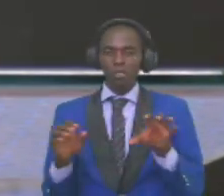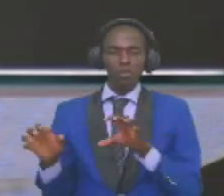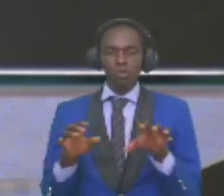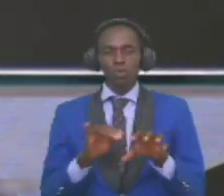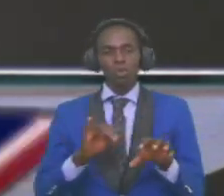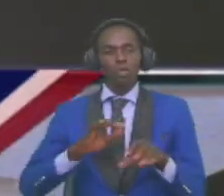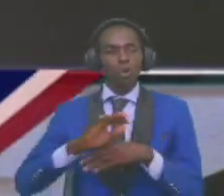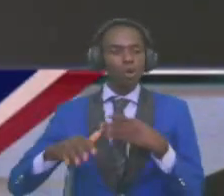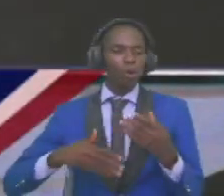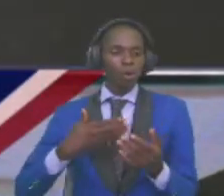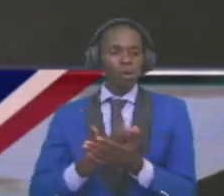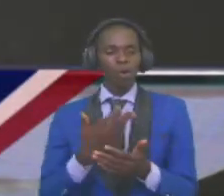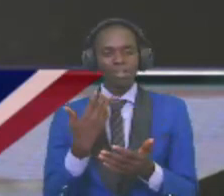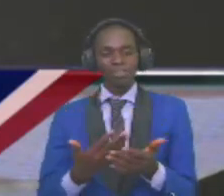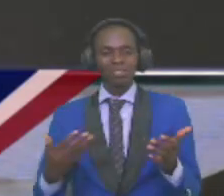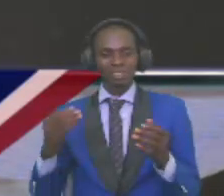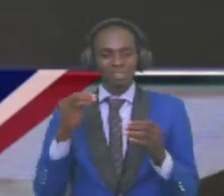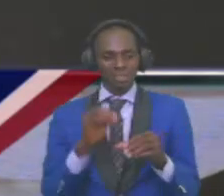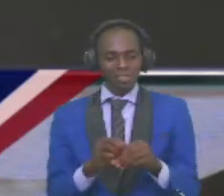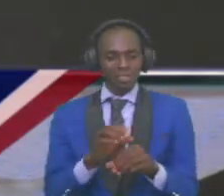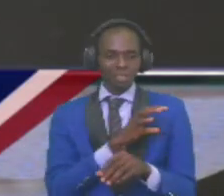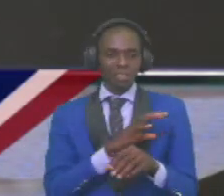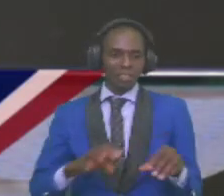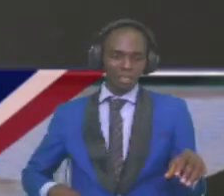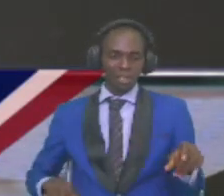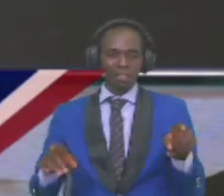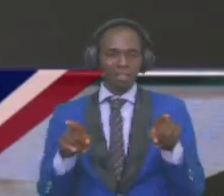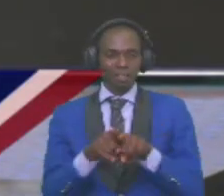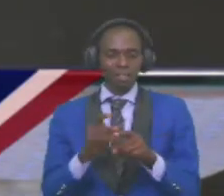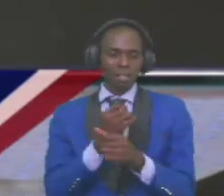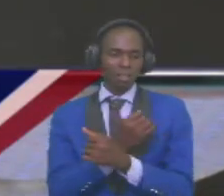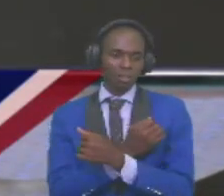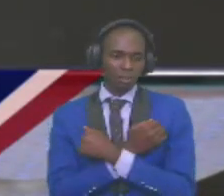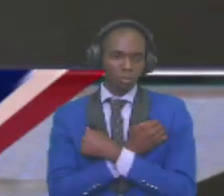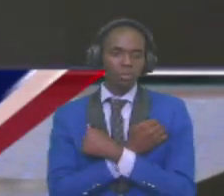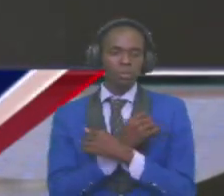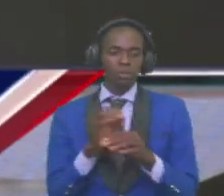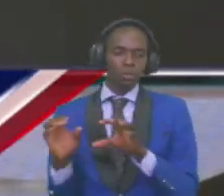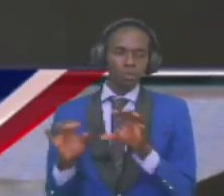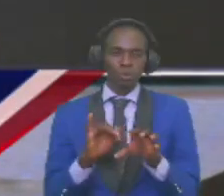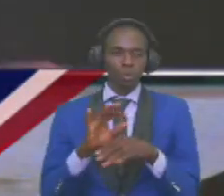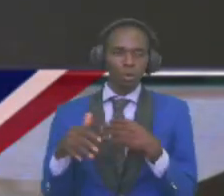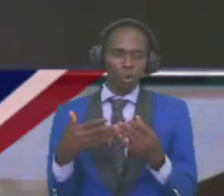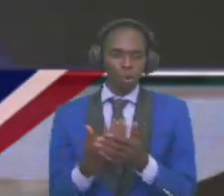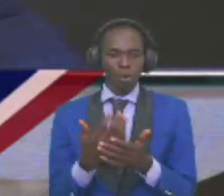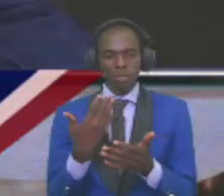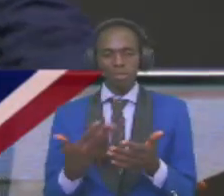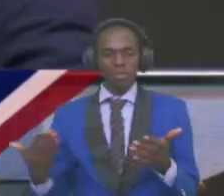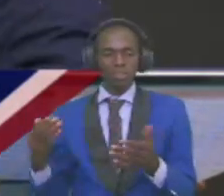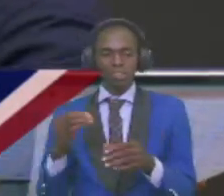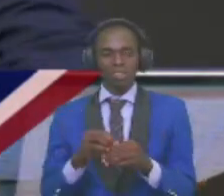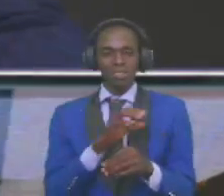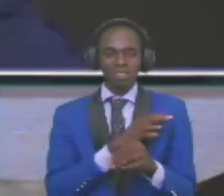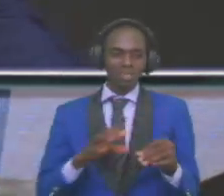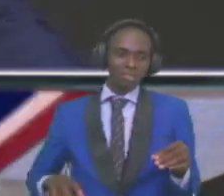dans l'amour de christ faire tout faire trop dans l'amour de christ de